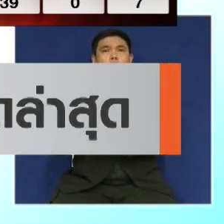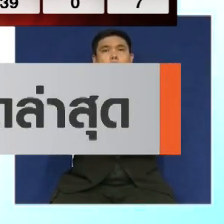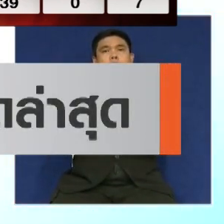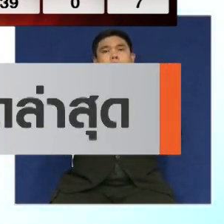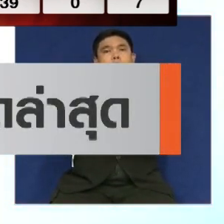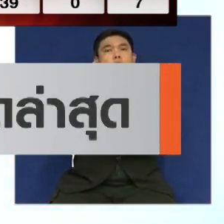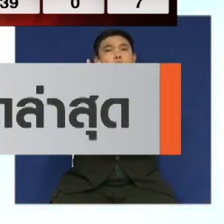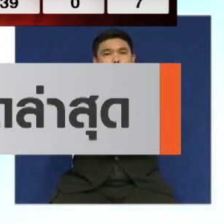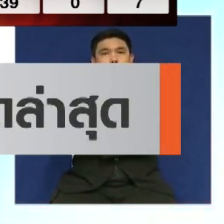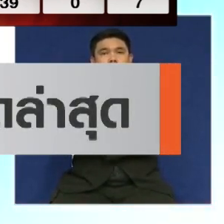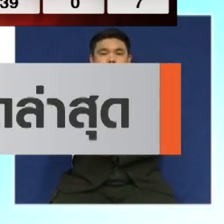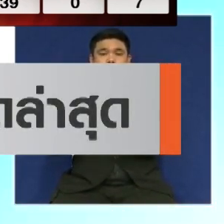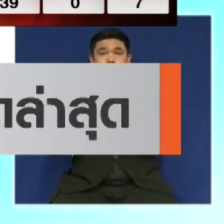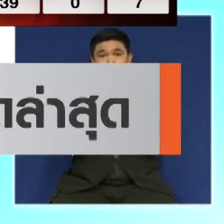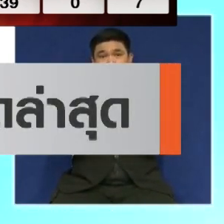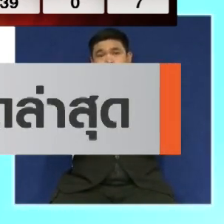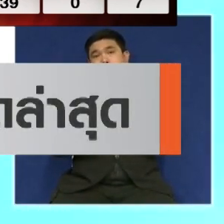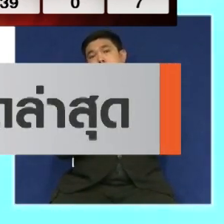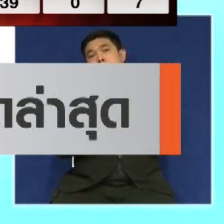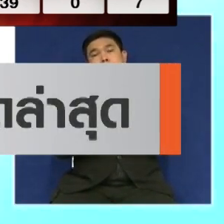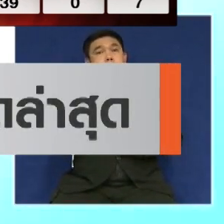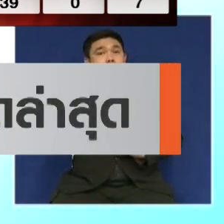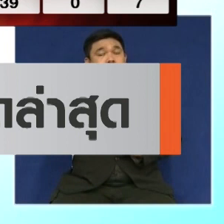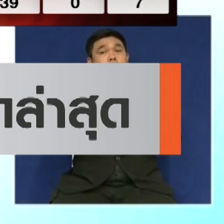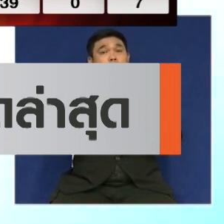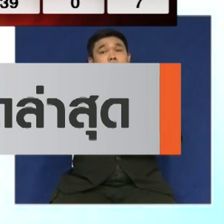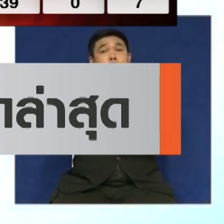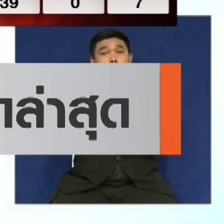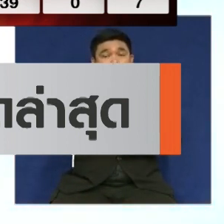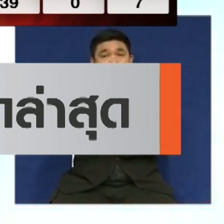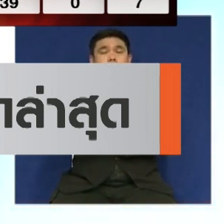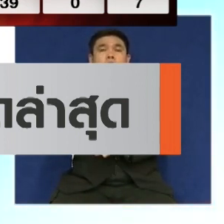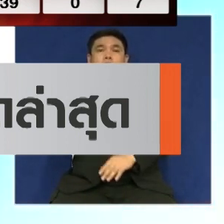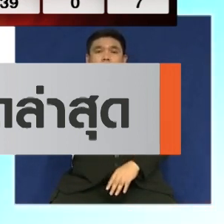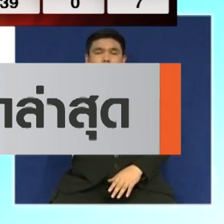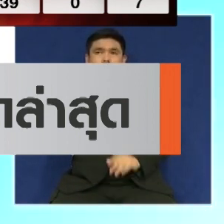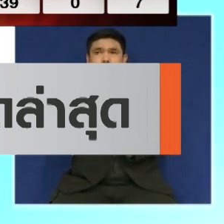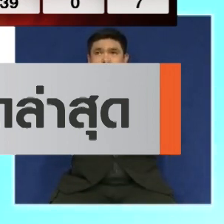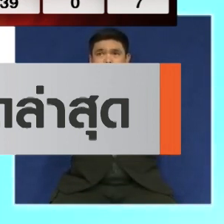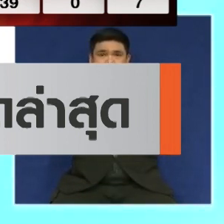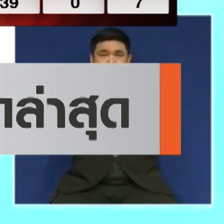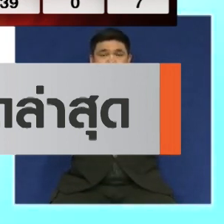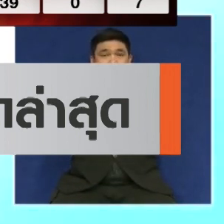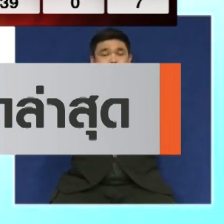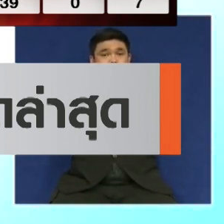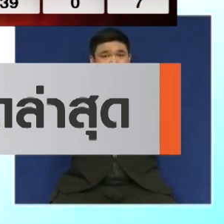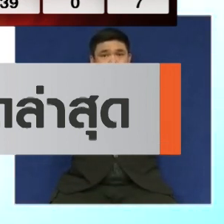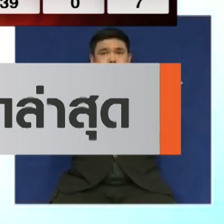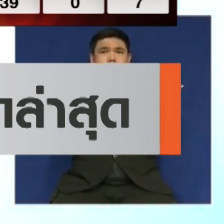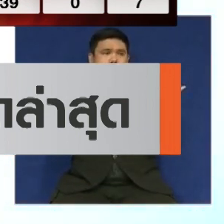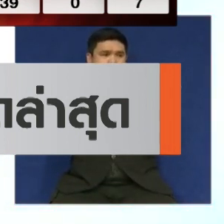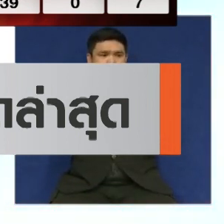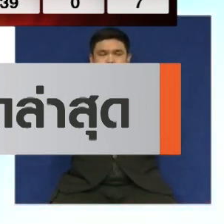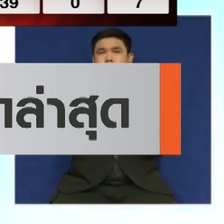กลับไปในจังหวัดของตนเองอยู่หลายจังหวัดแล้วนะครับเห็นว่าในแผนที่อันนี้นะครับมีจังหวัดที่ทยอยรายงานเข้าม